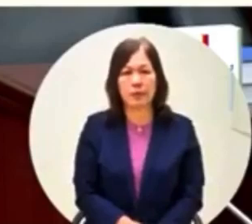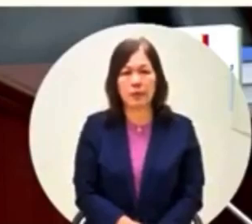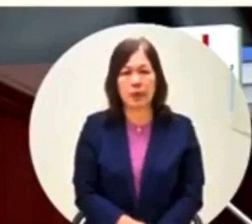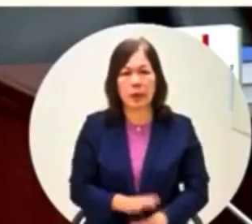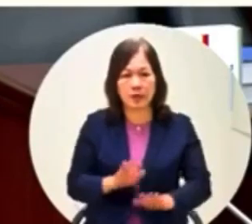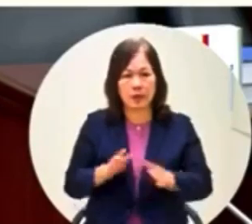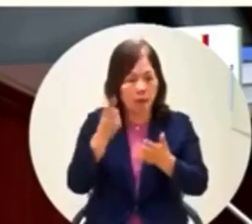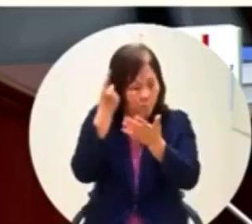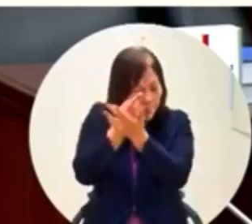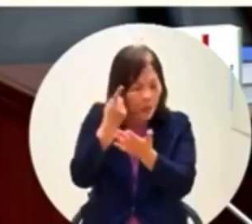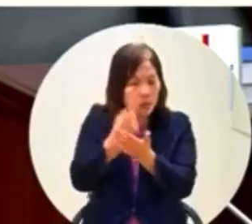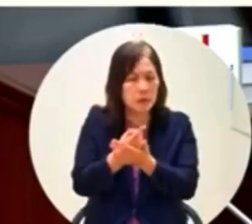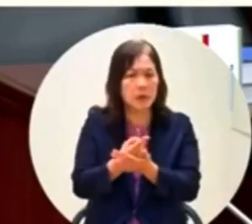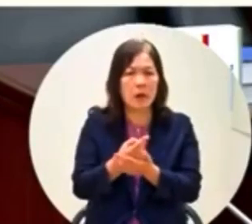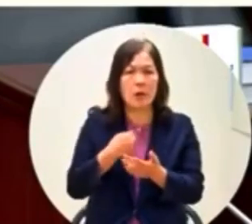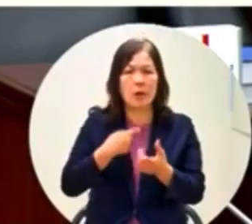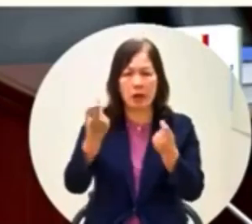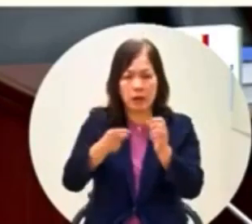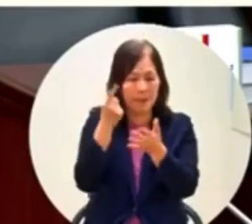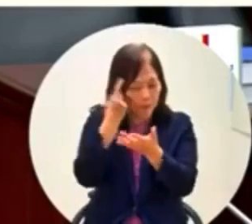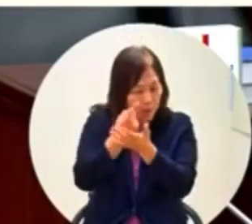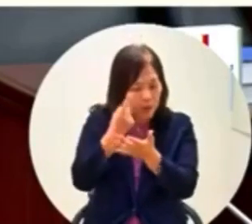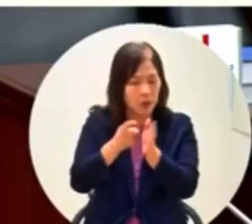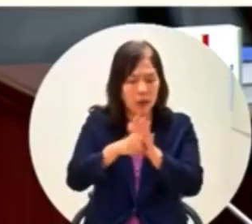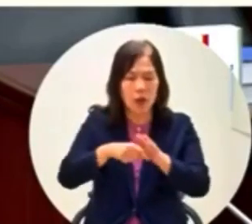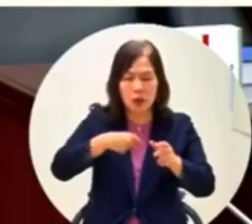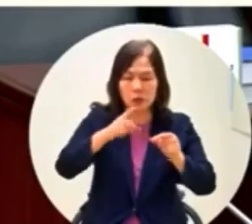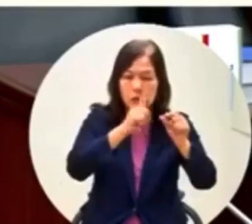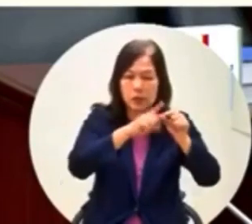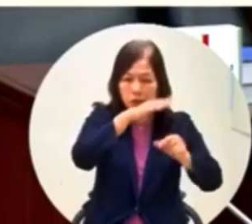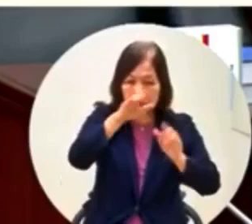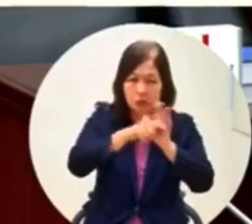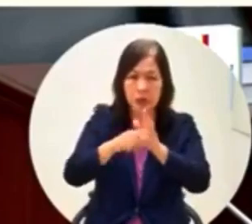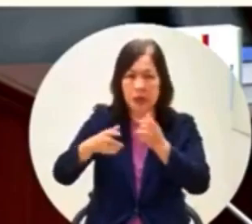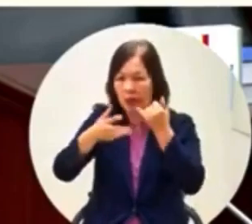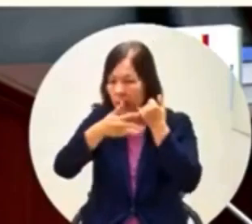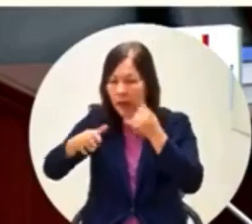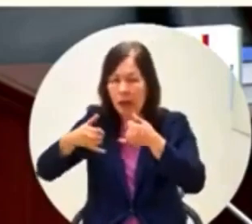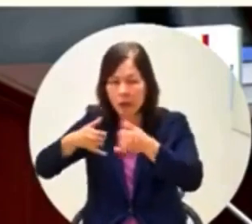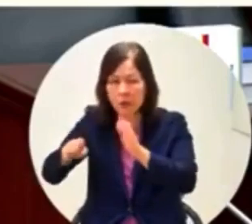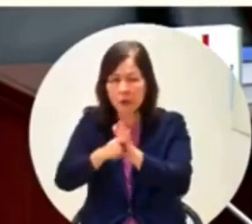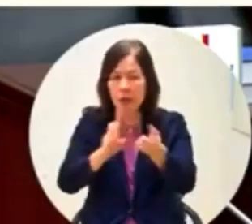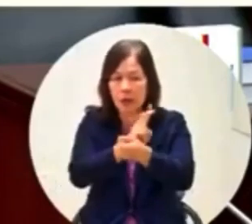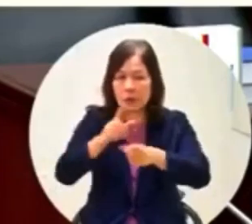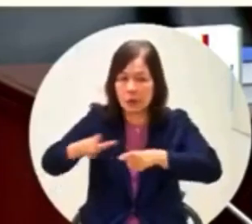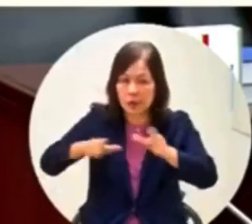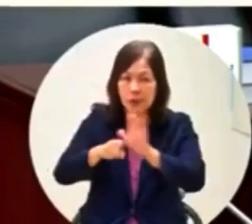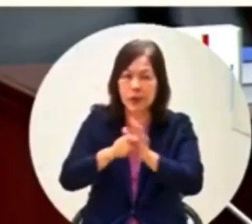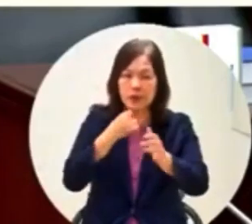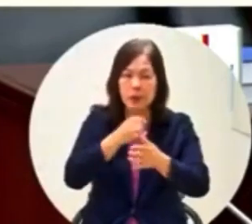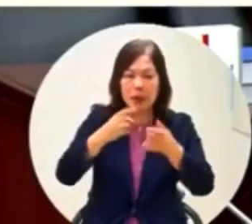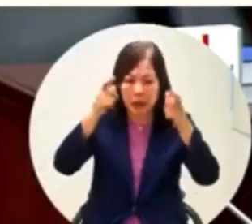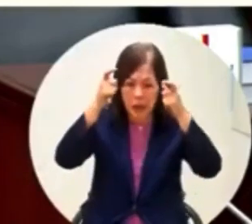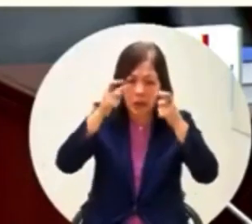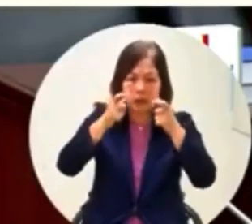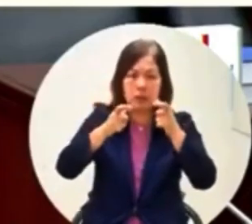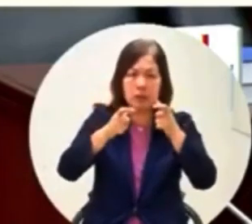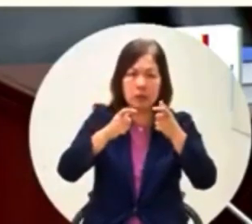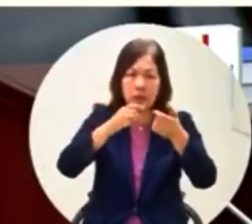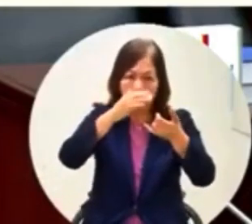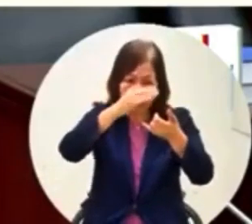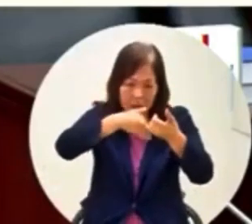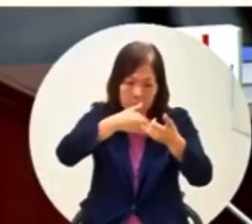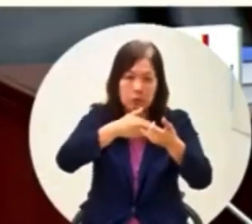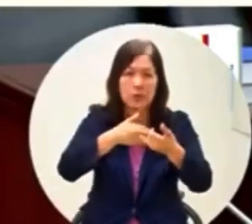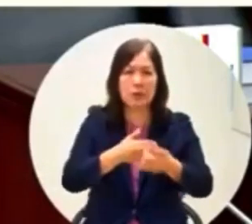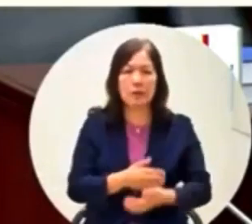天我们都要经过中山路、沿海路，因为林园是在高雄的最南端。那高雄最南